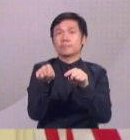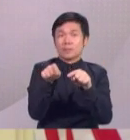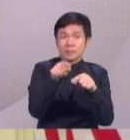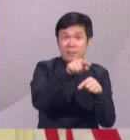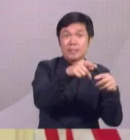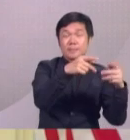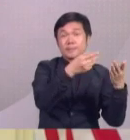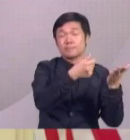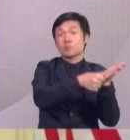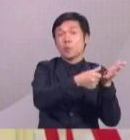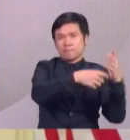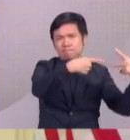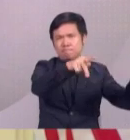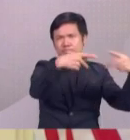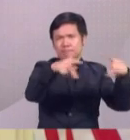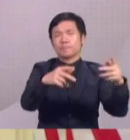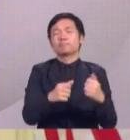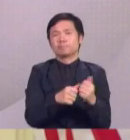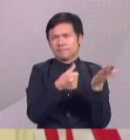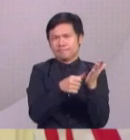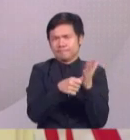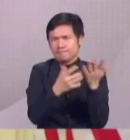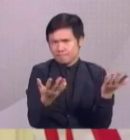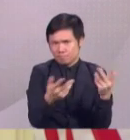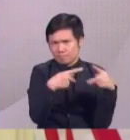membeli belah, terutamanya premis yang